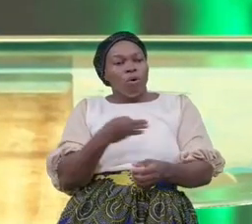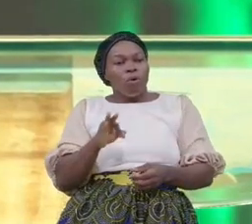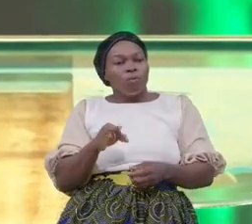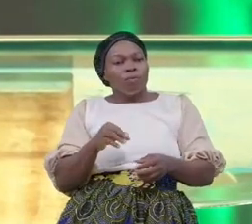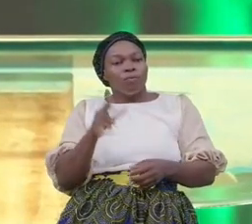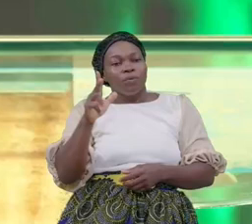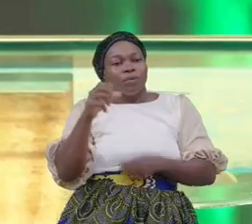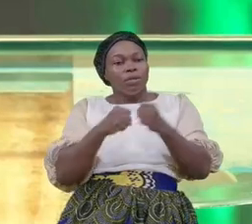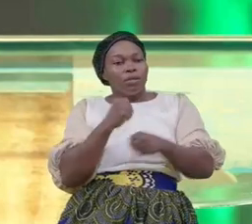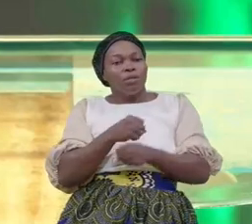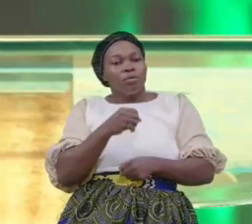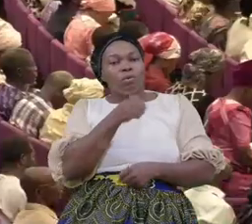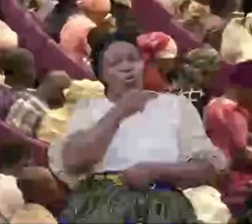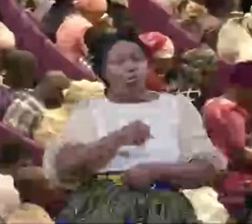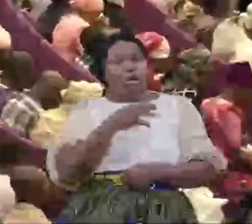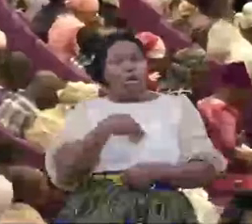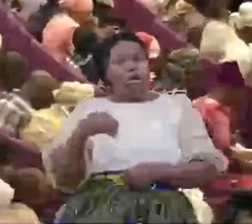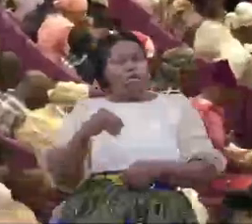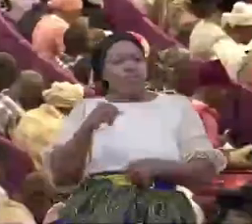une jeune colombe.